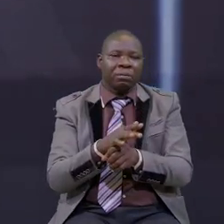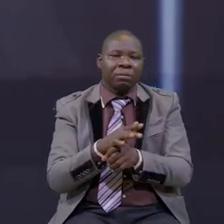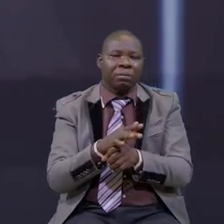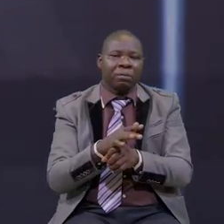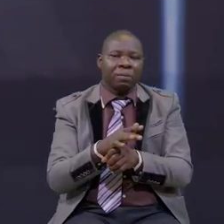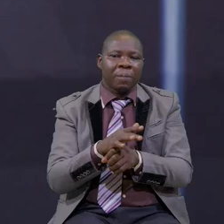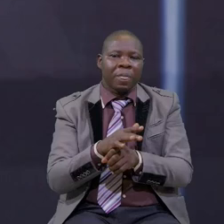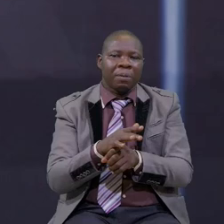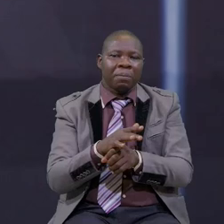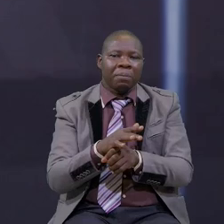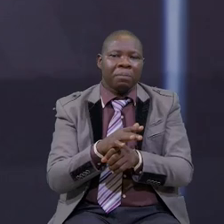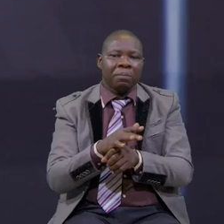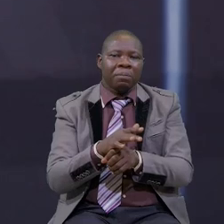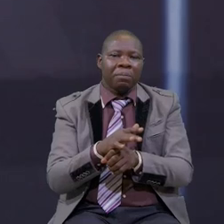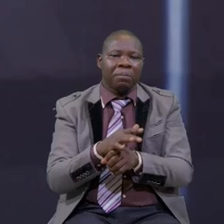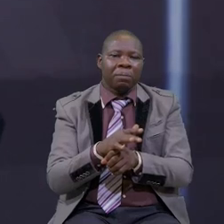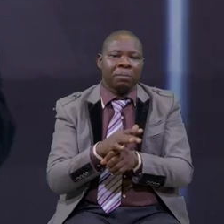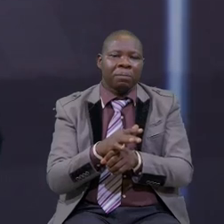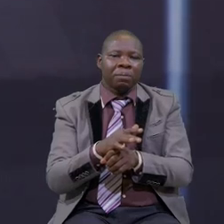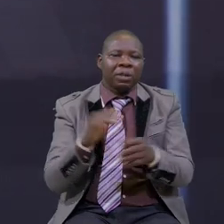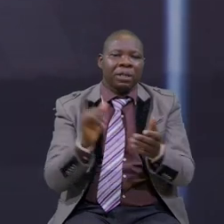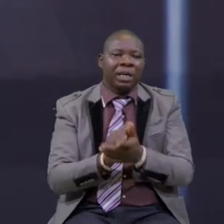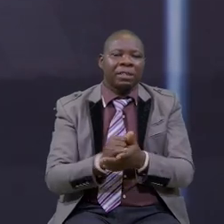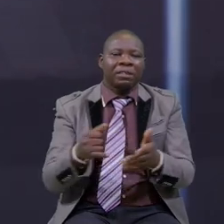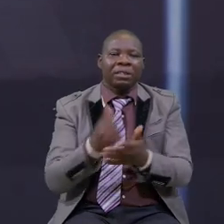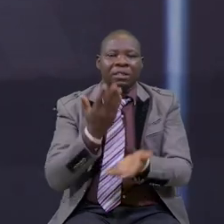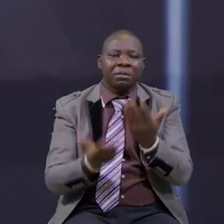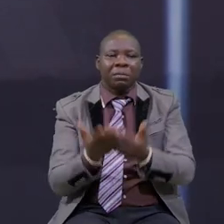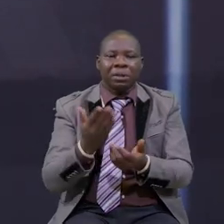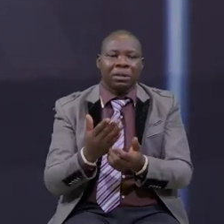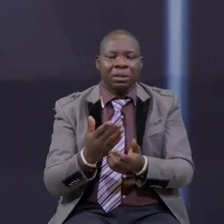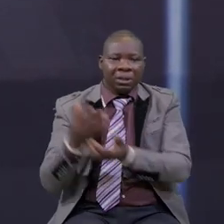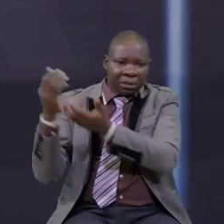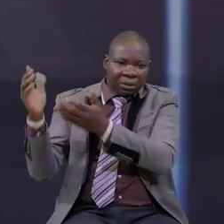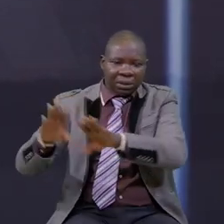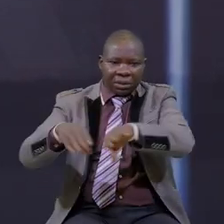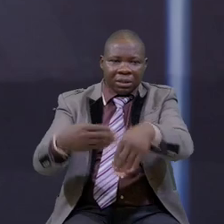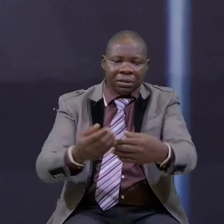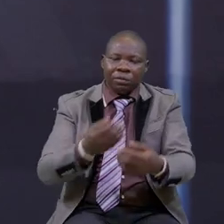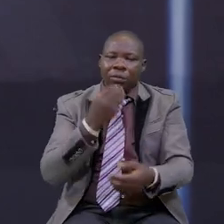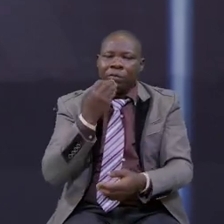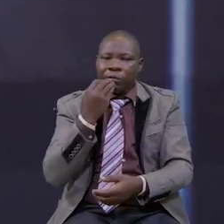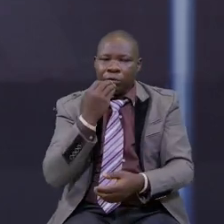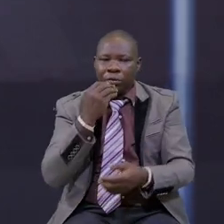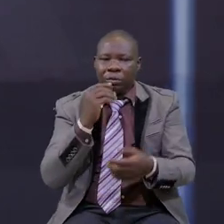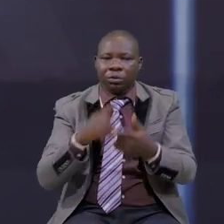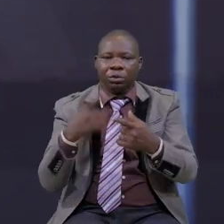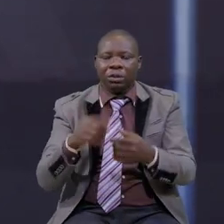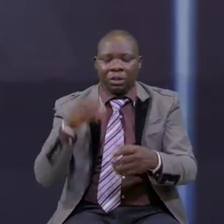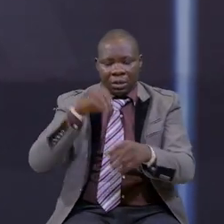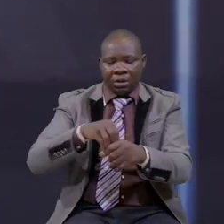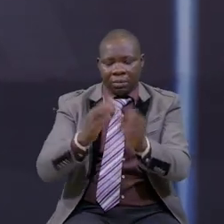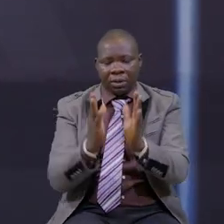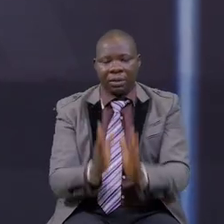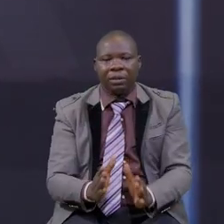Verset 11. et du pain à celui qui